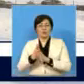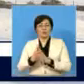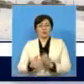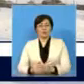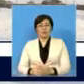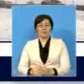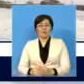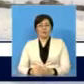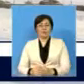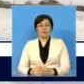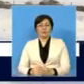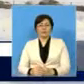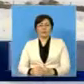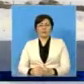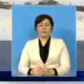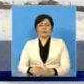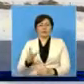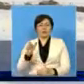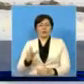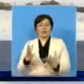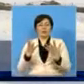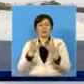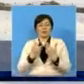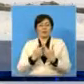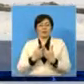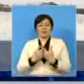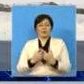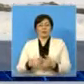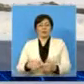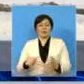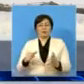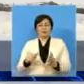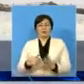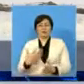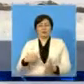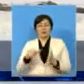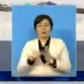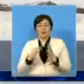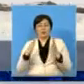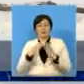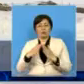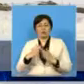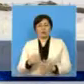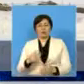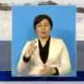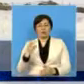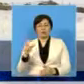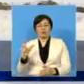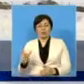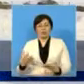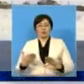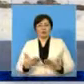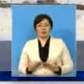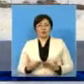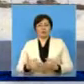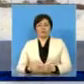да халық саны 56 үйде 200-дей халық тұрады. Оларда қазір барлық